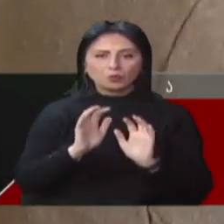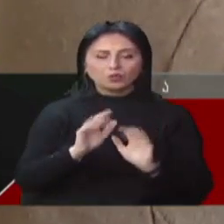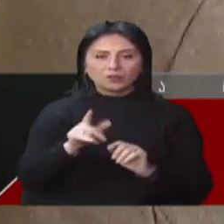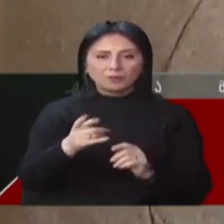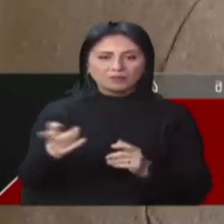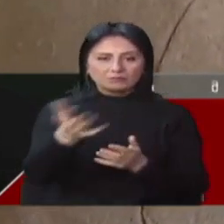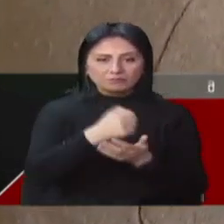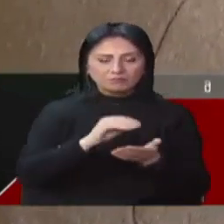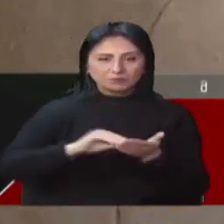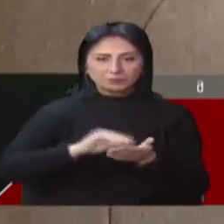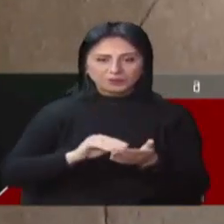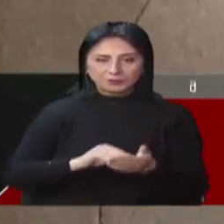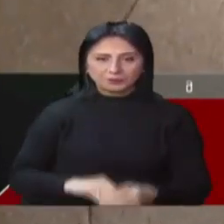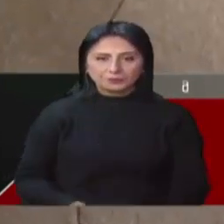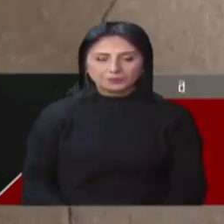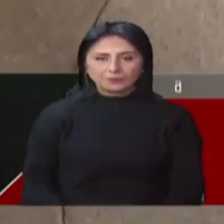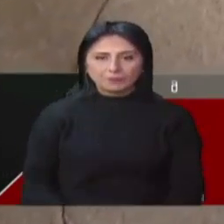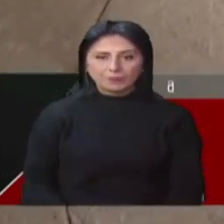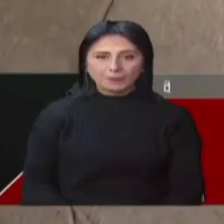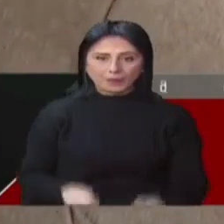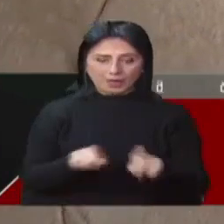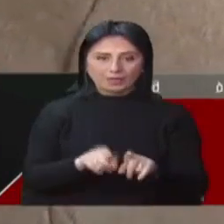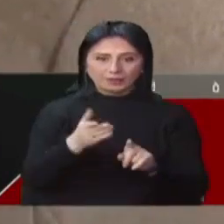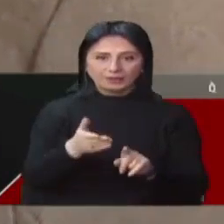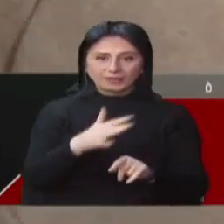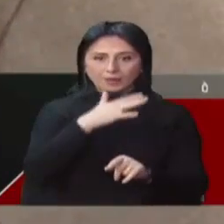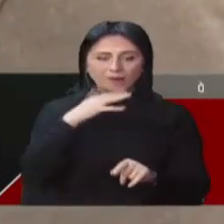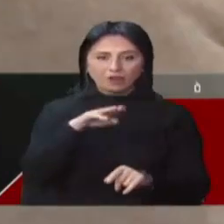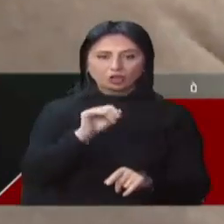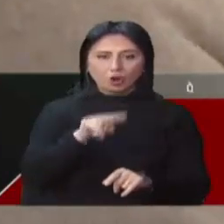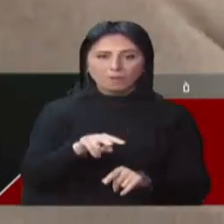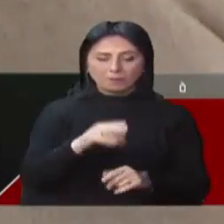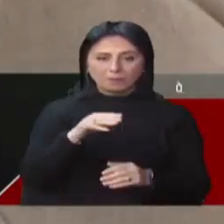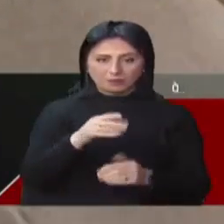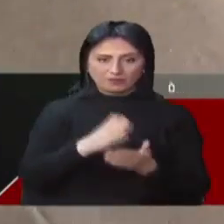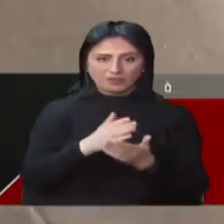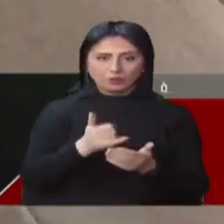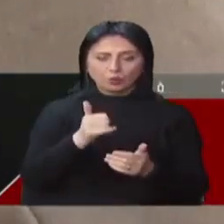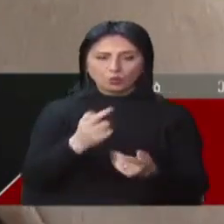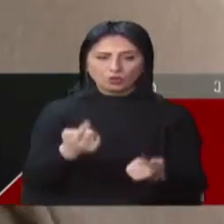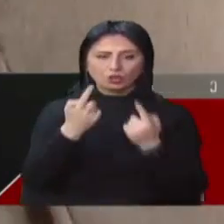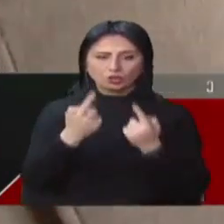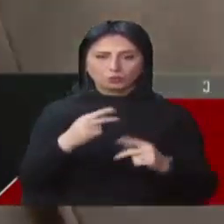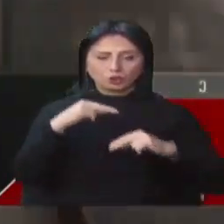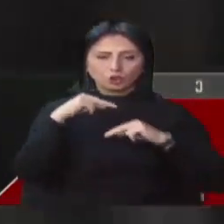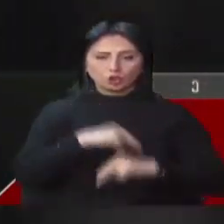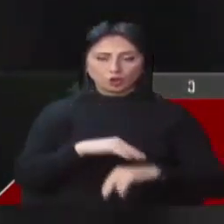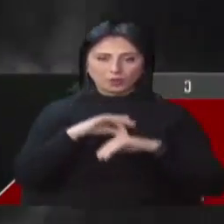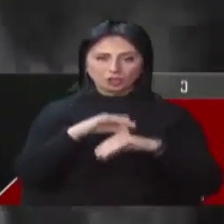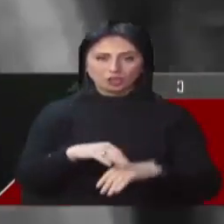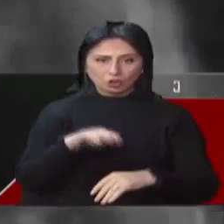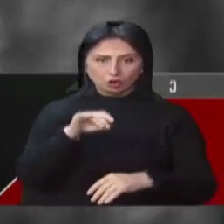მათი გამოქვეყნება და უგლეთა ეს მრავალტომეულიც აჩვენებს, როგორც ტიტანური შრომა